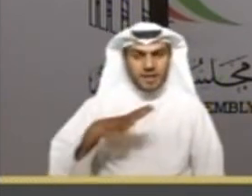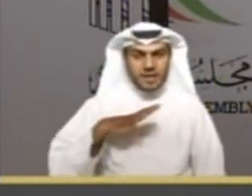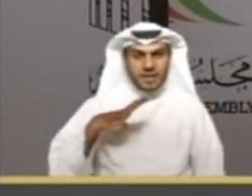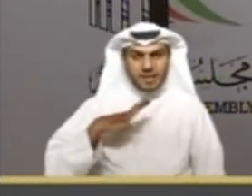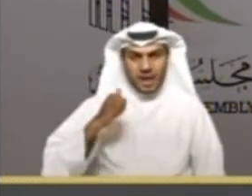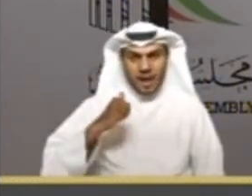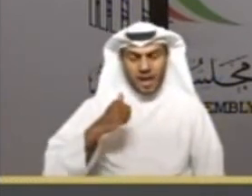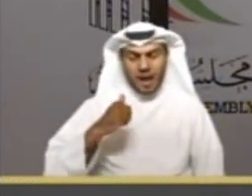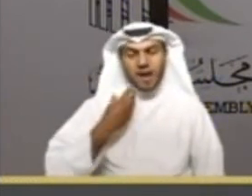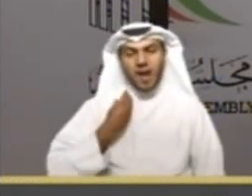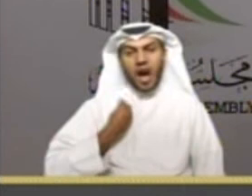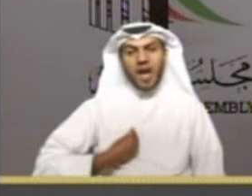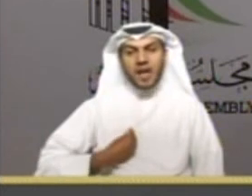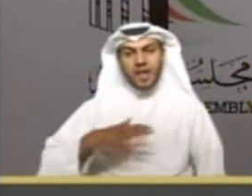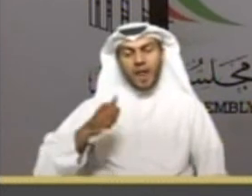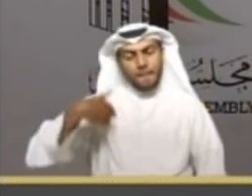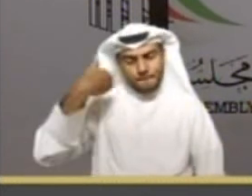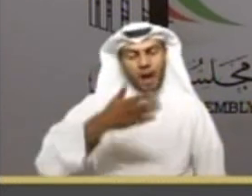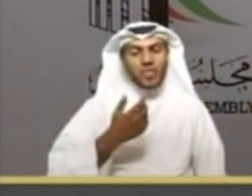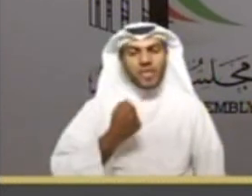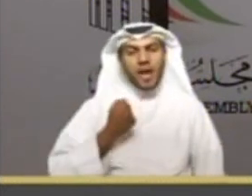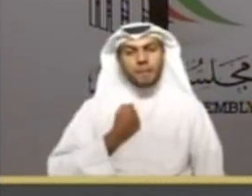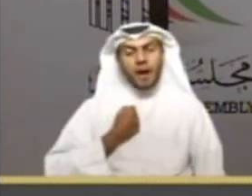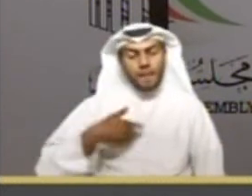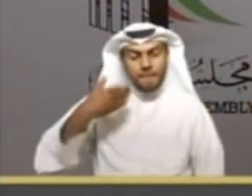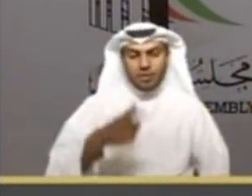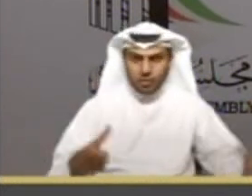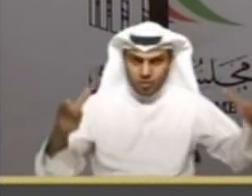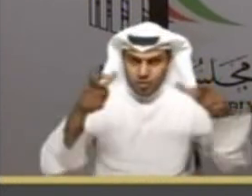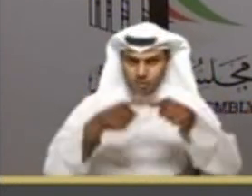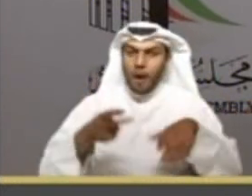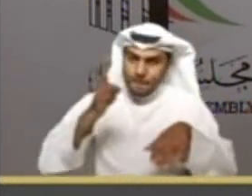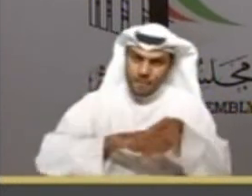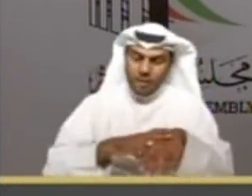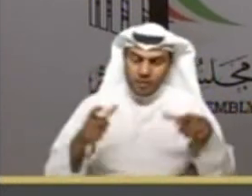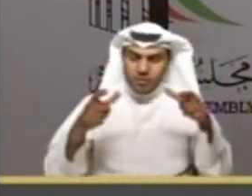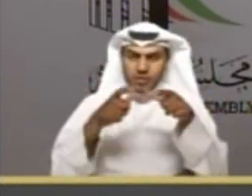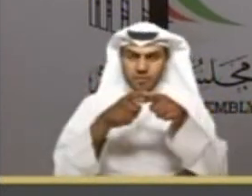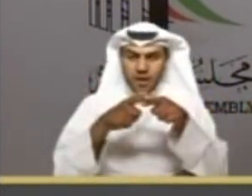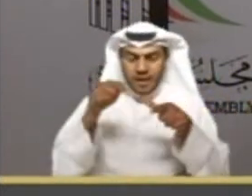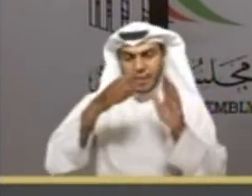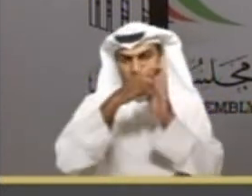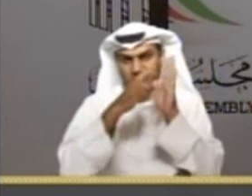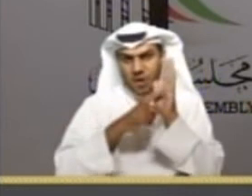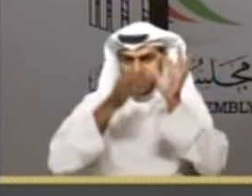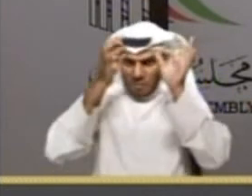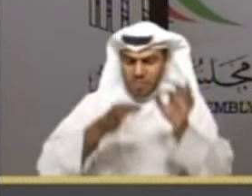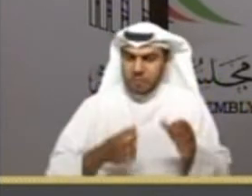راح يكون عندنا اجتماع. هذا الاجتماع المفروض أنه يكون مسودة القانون خلال هذه الفترة مدروسة